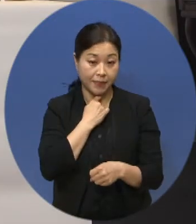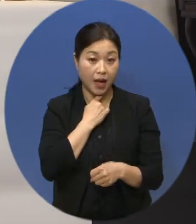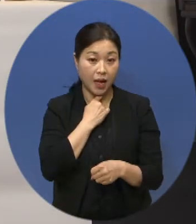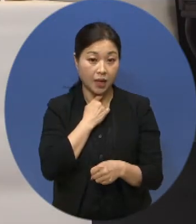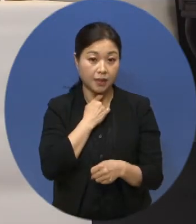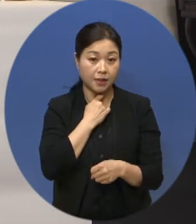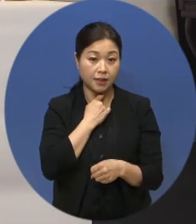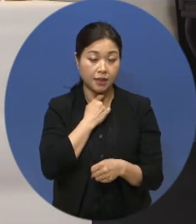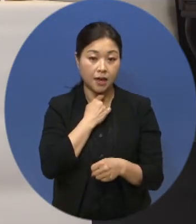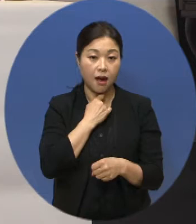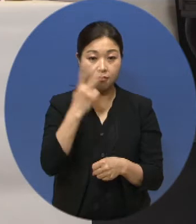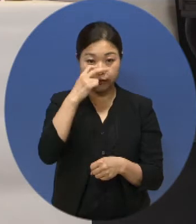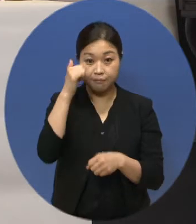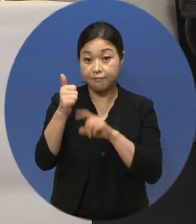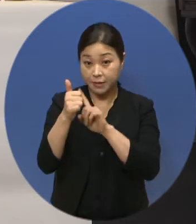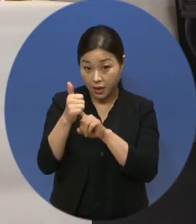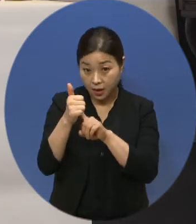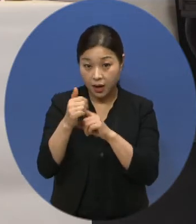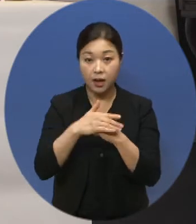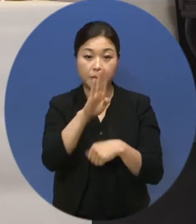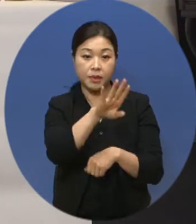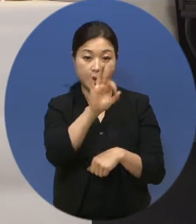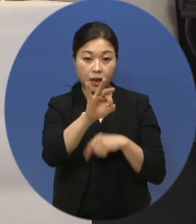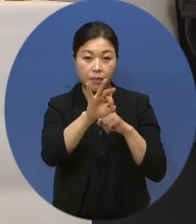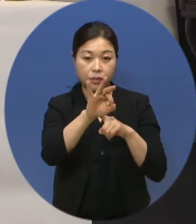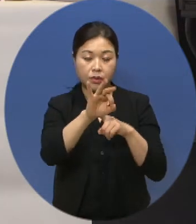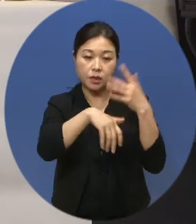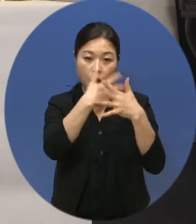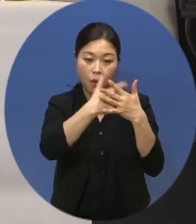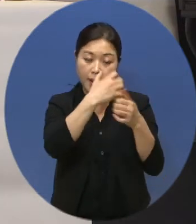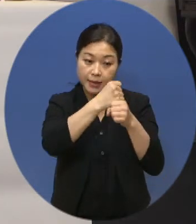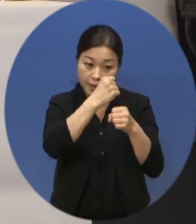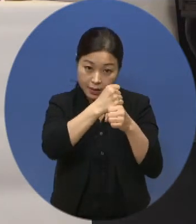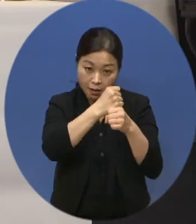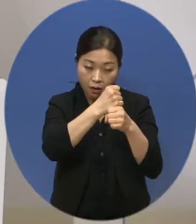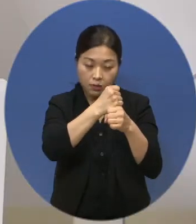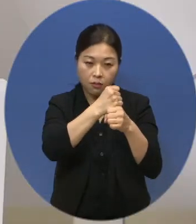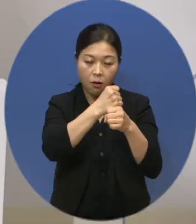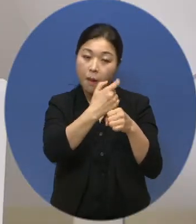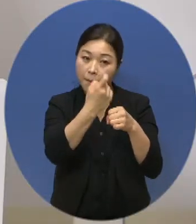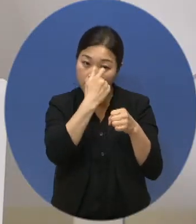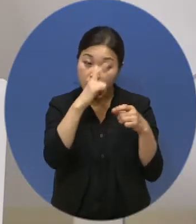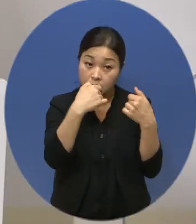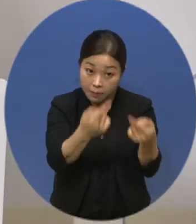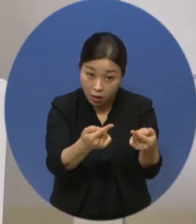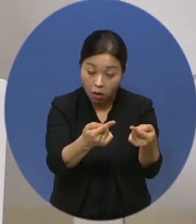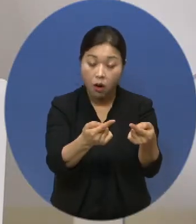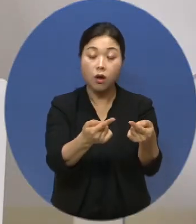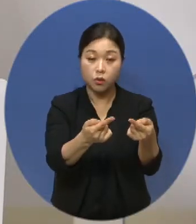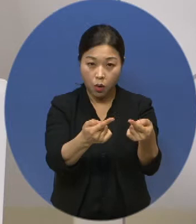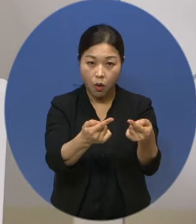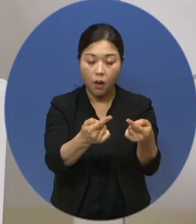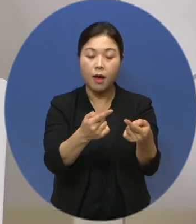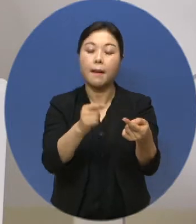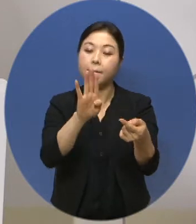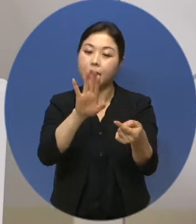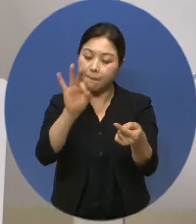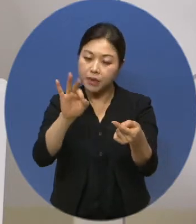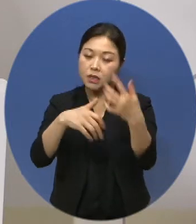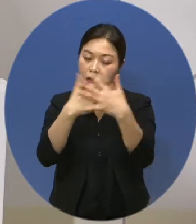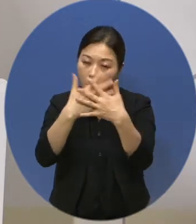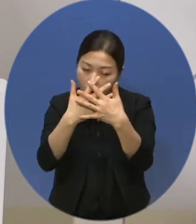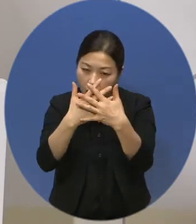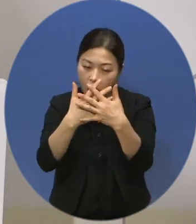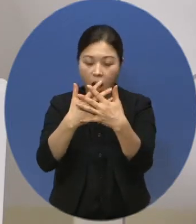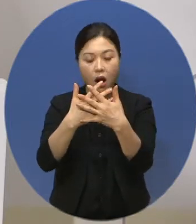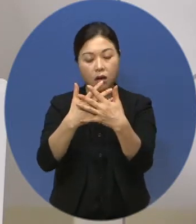있는 연출자가 베리어프리 영화 제작 교육에 참여하고 베리어프리 영화 제작에 직접 참여했다는